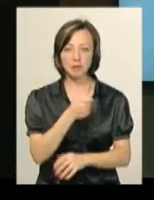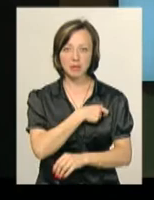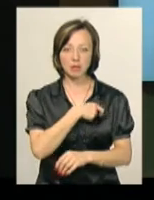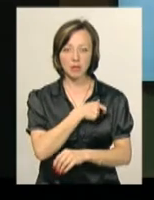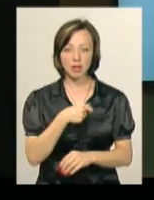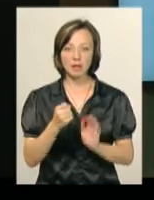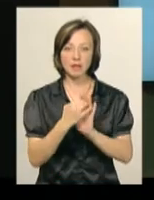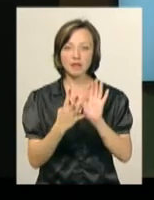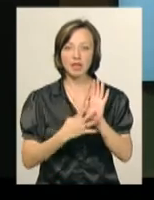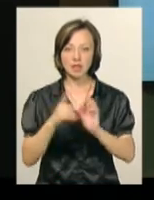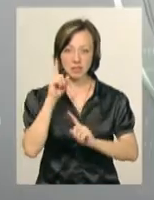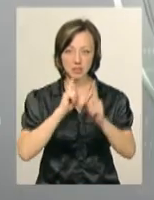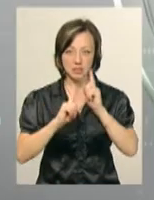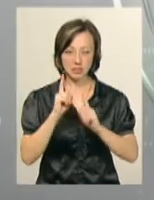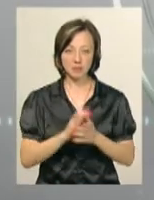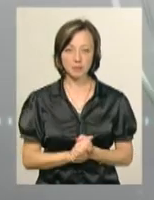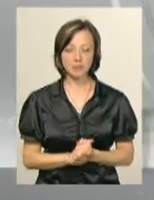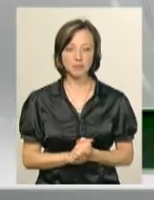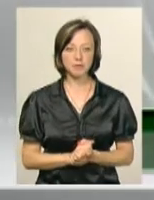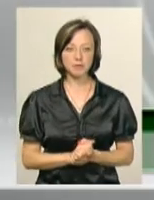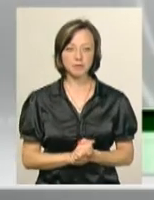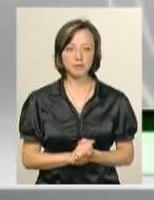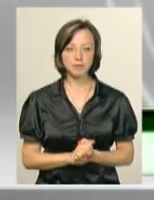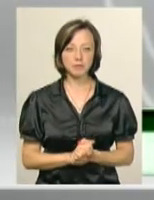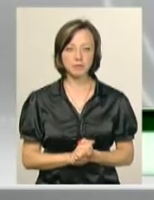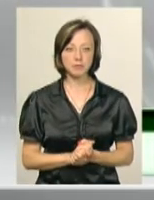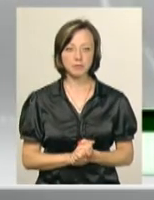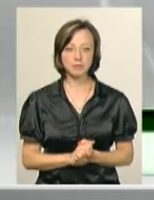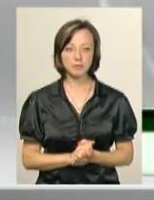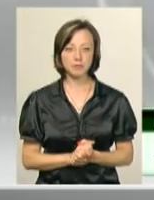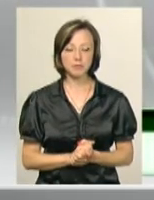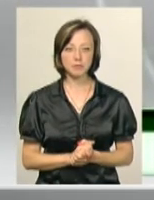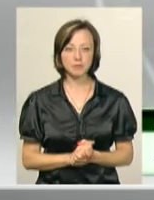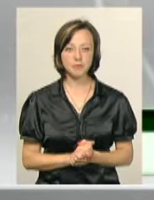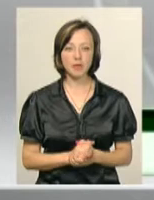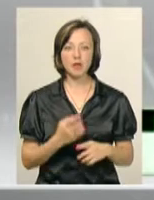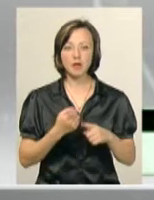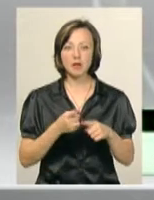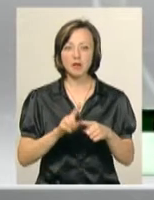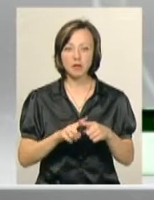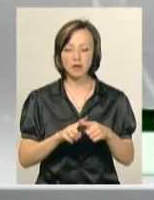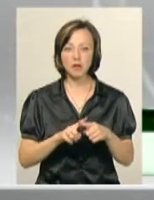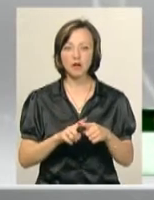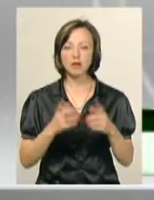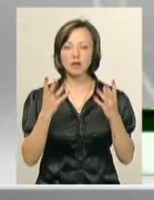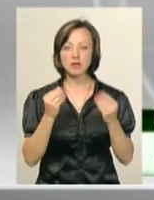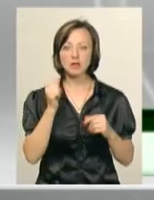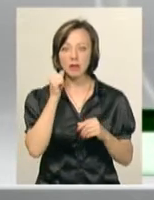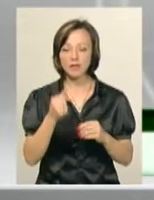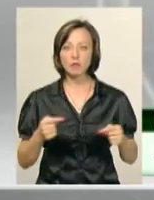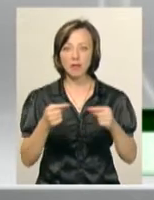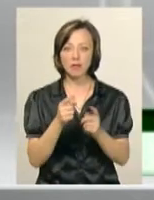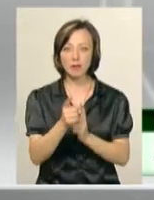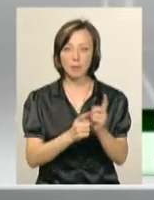депутати на 19-й сесії. Ми до сьогоднішнього дня незаконно фінансували перший ступень. Відповідно до відування,